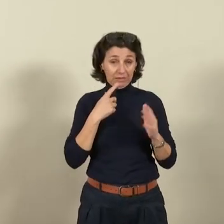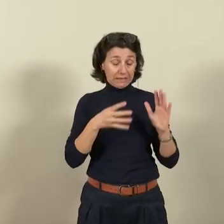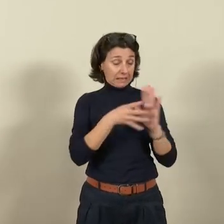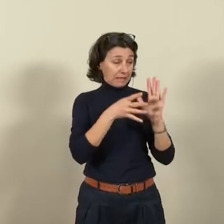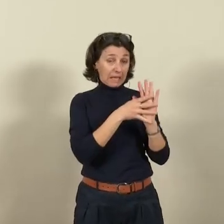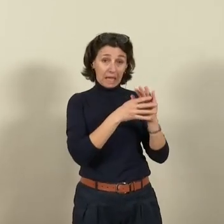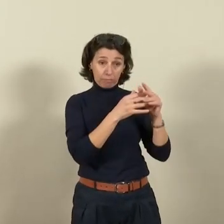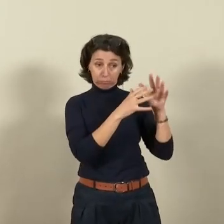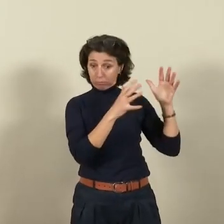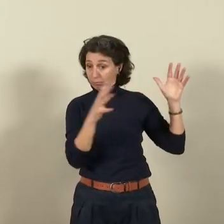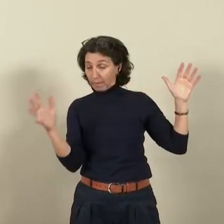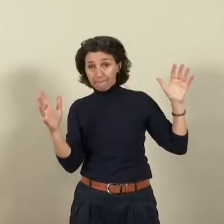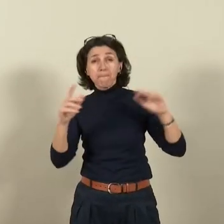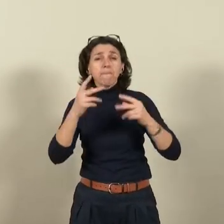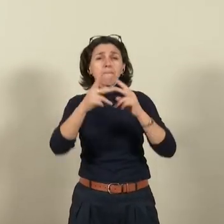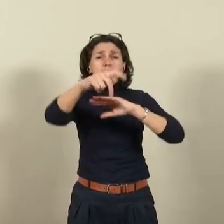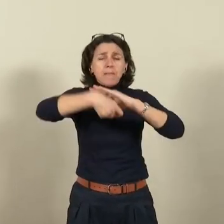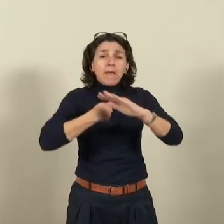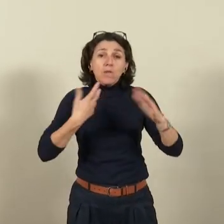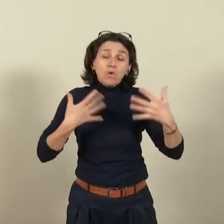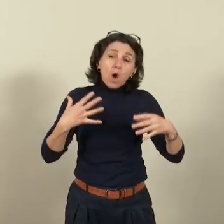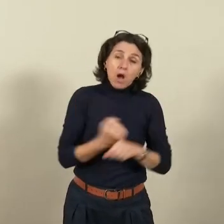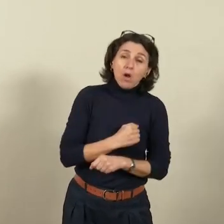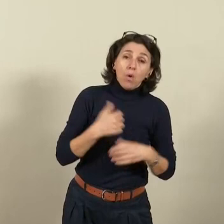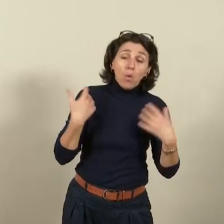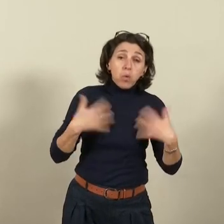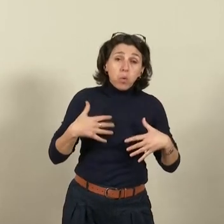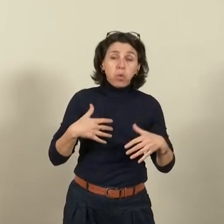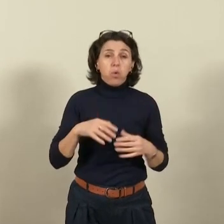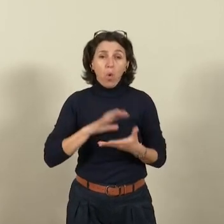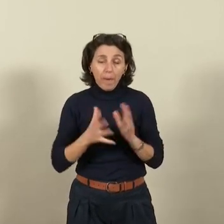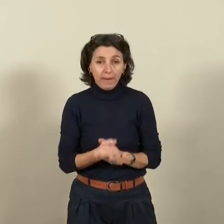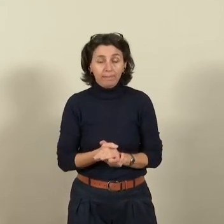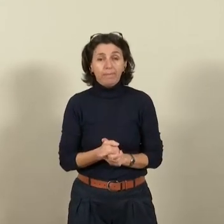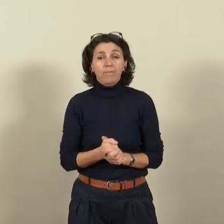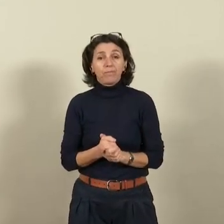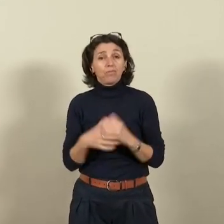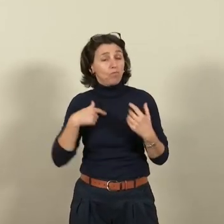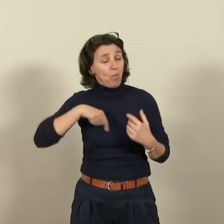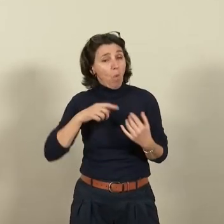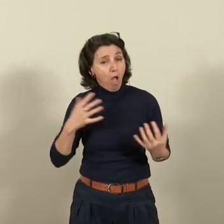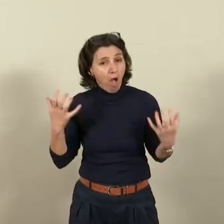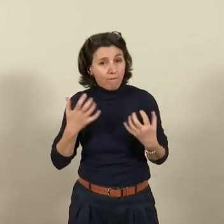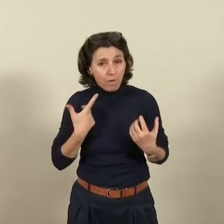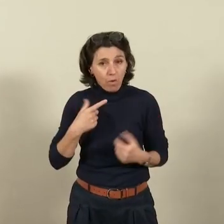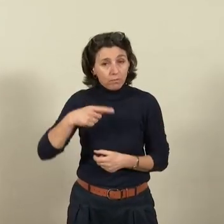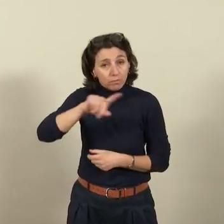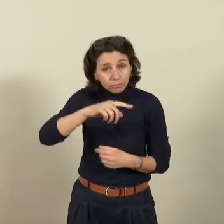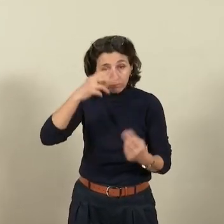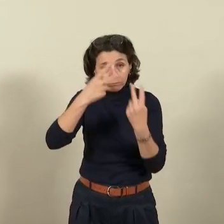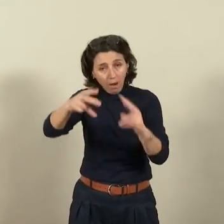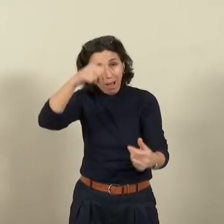aide de la ville et en face de vous on aimerait bien que vous vous vous en rappeliez ce ne sont pas des